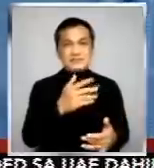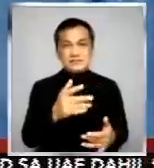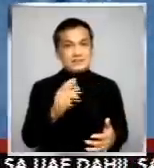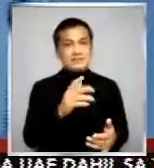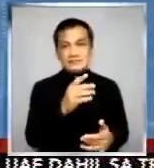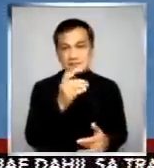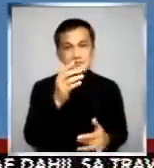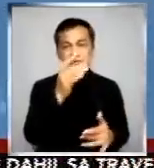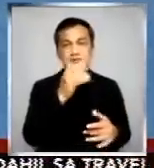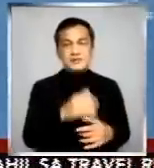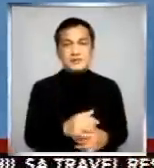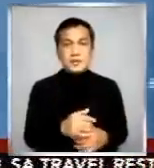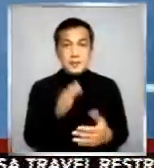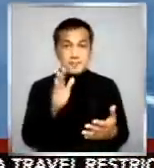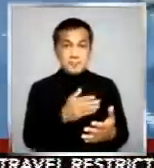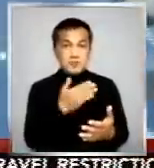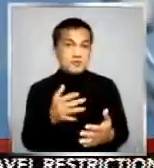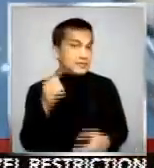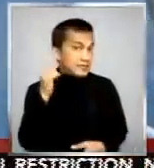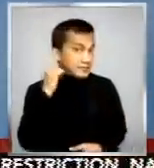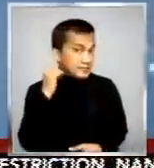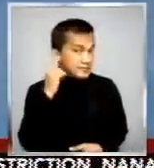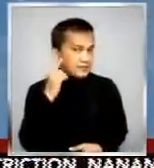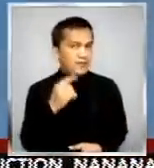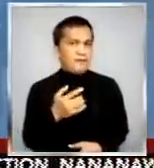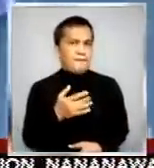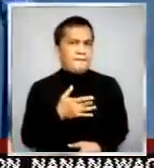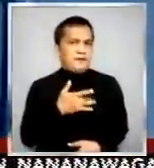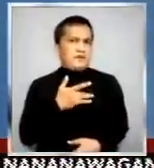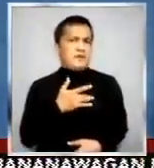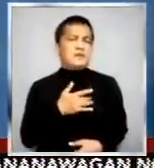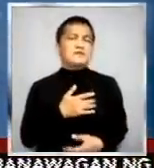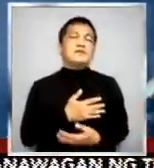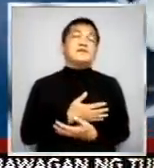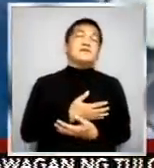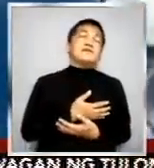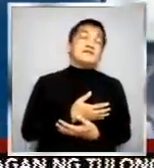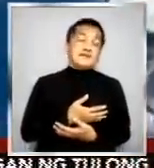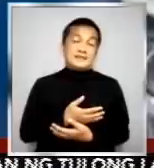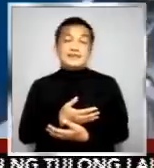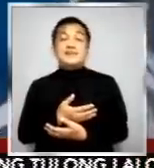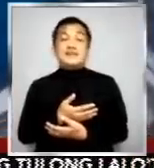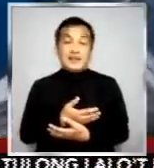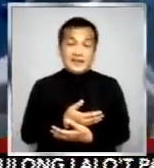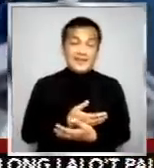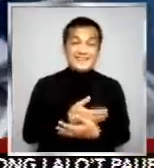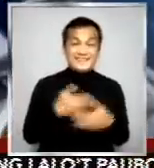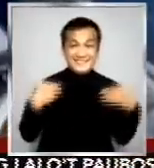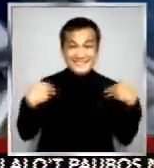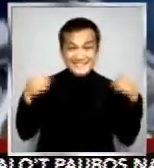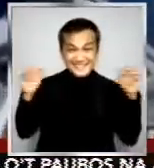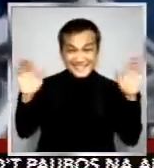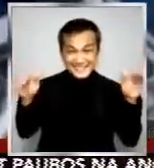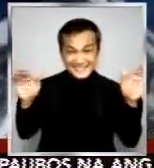Musika sa tenga at tila ba hinihelika ng mga anghel sa langit.